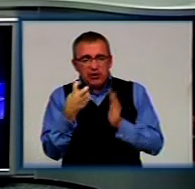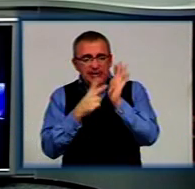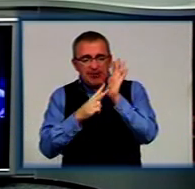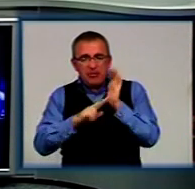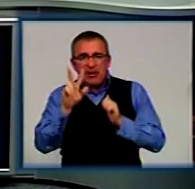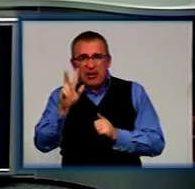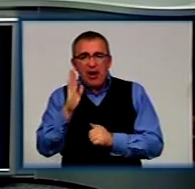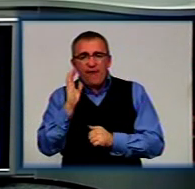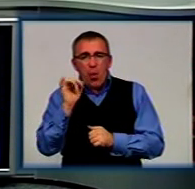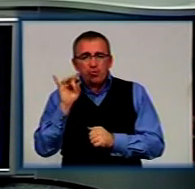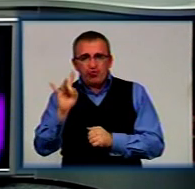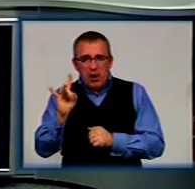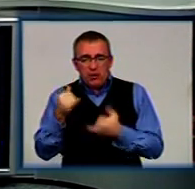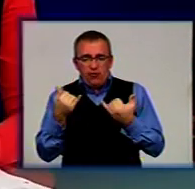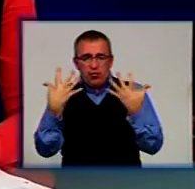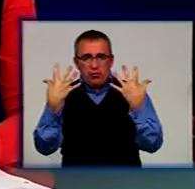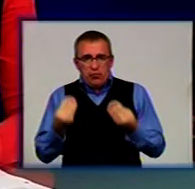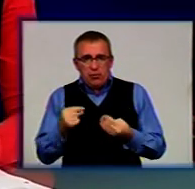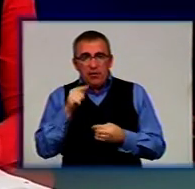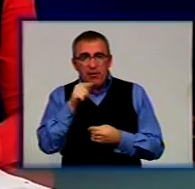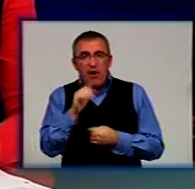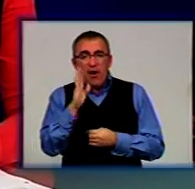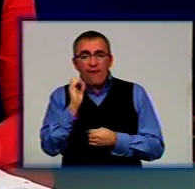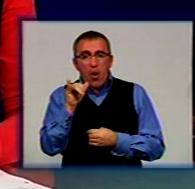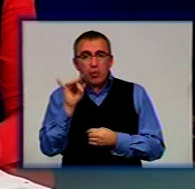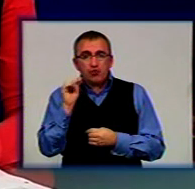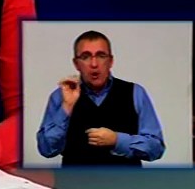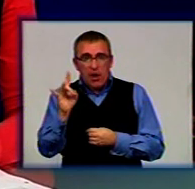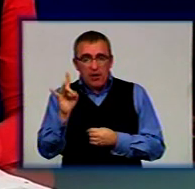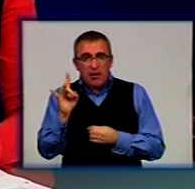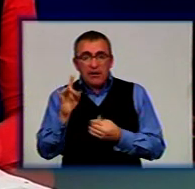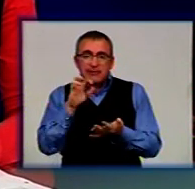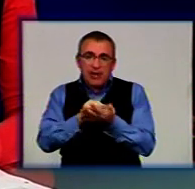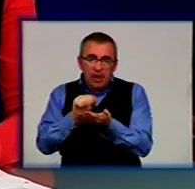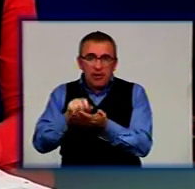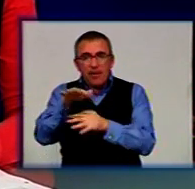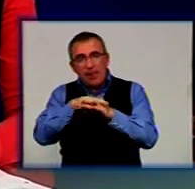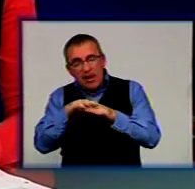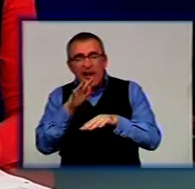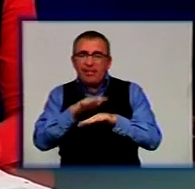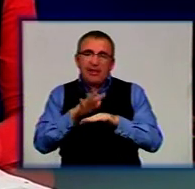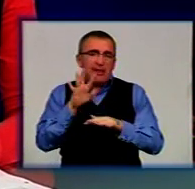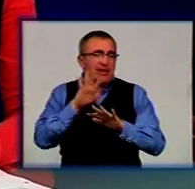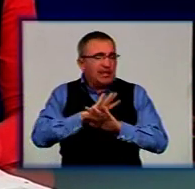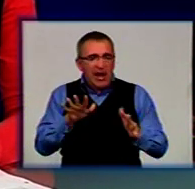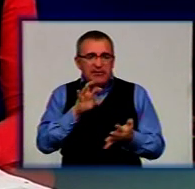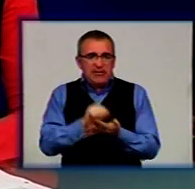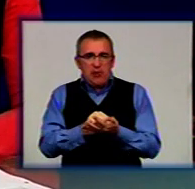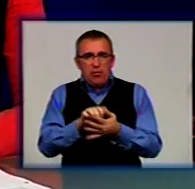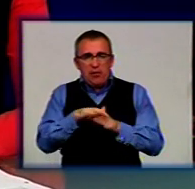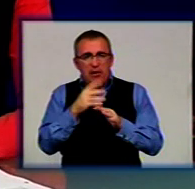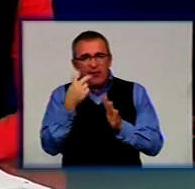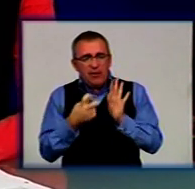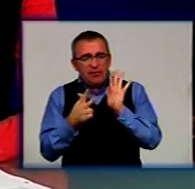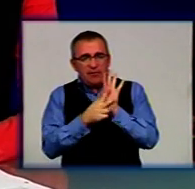473 ваучера на сьогоднішній день, де ваучери видаються як зайнятому населенню, так і незайнятому населенню. 208